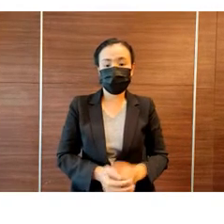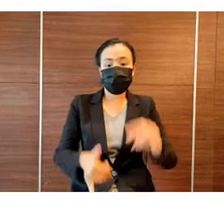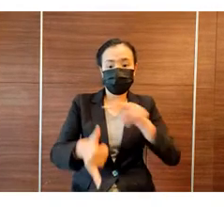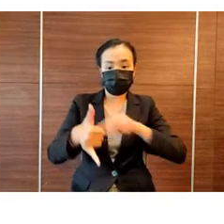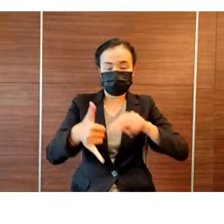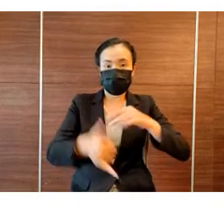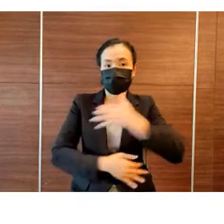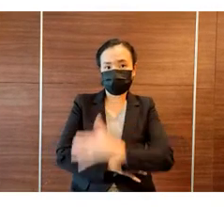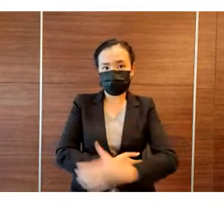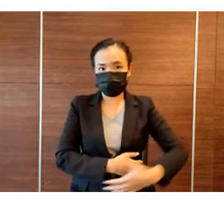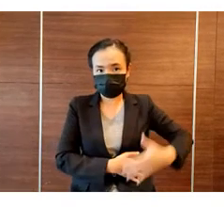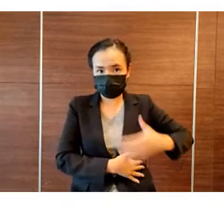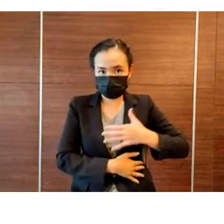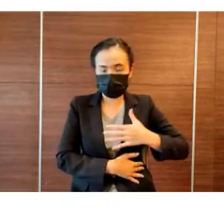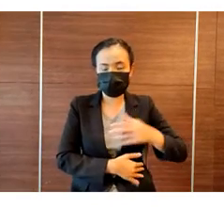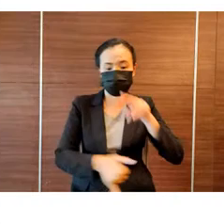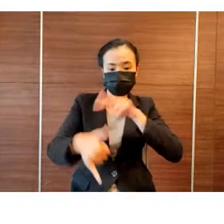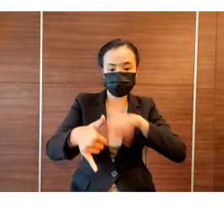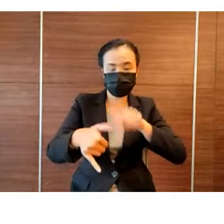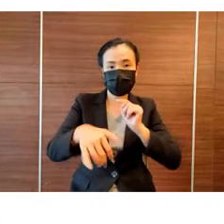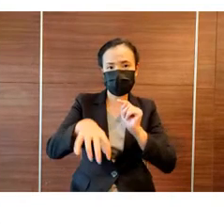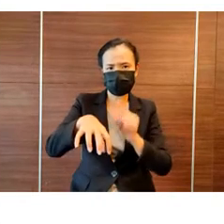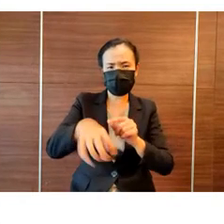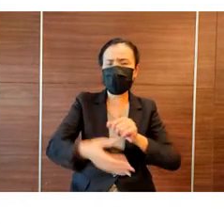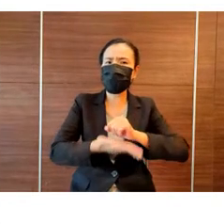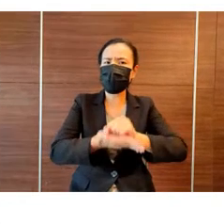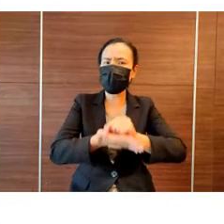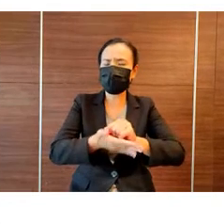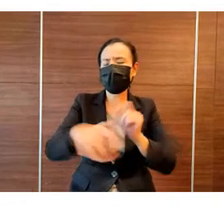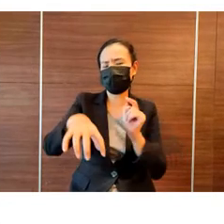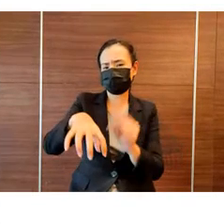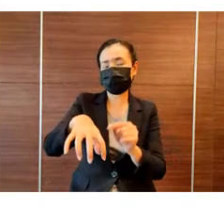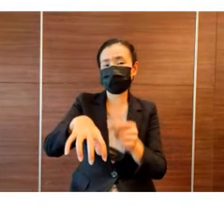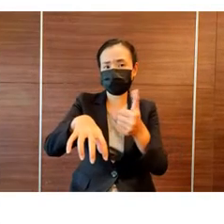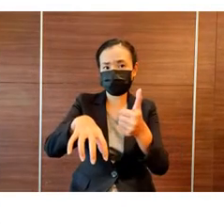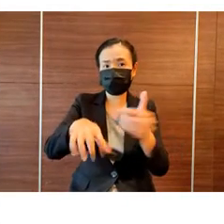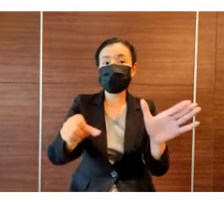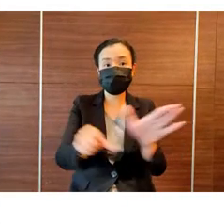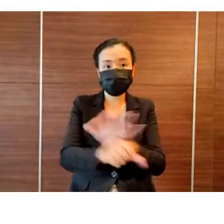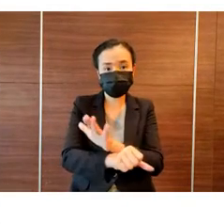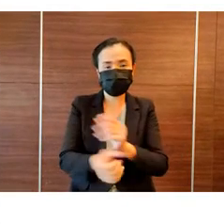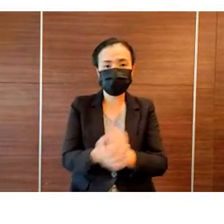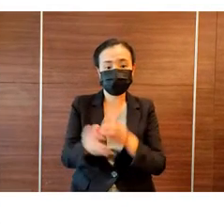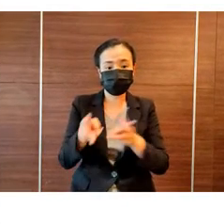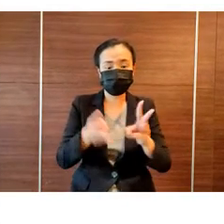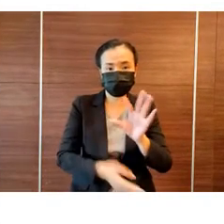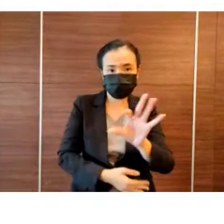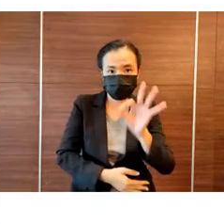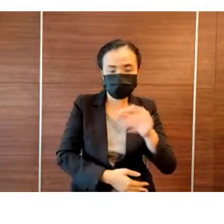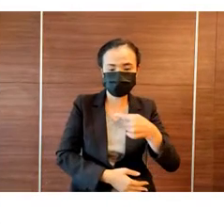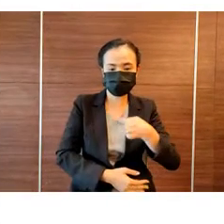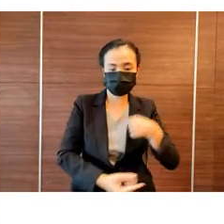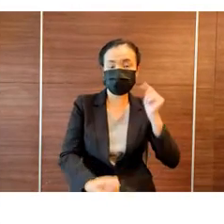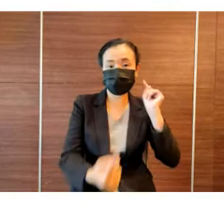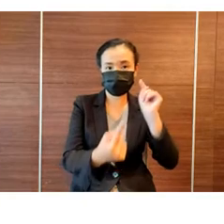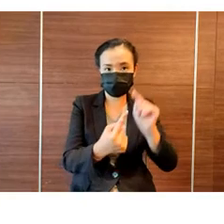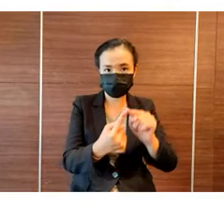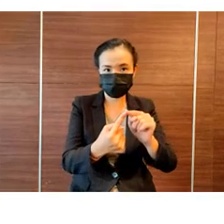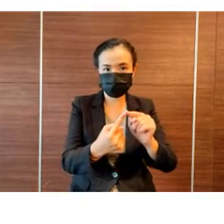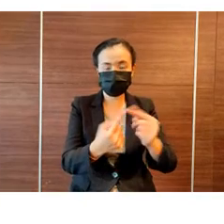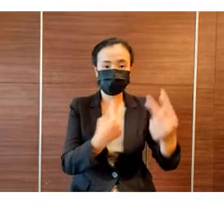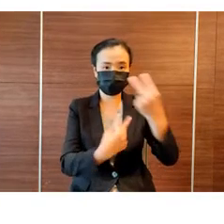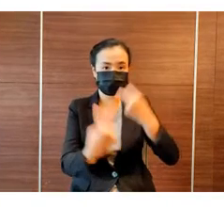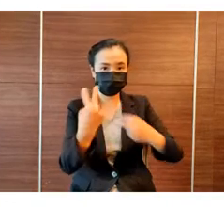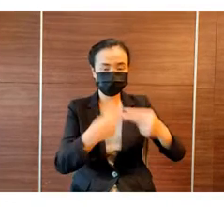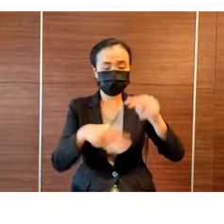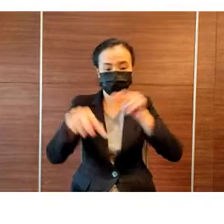ยดูแลเรื่องนี้ด้วยเนี่ยก็ถือว่าเป็นมิติใหม่เราถือว่าเป็นมิติใหม่เนาะเราเป็นทางเลือกหนึ่งสำหรับการที่จะเข้าสู่การดูแลท